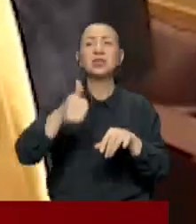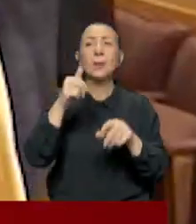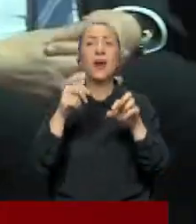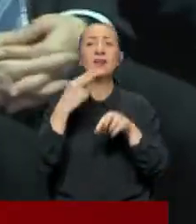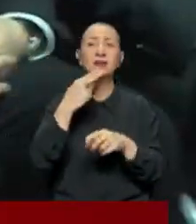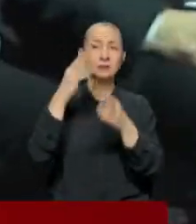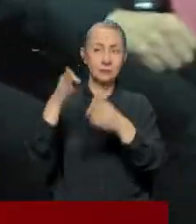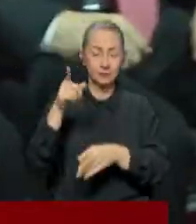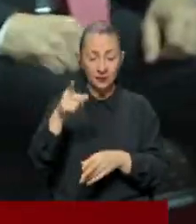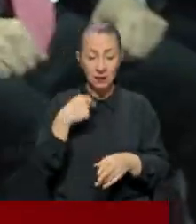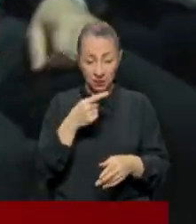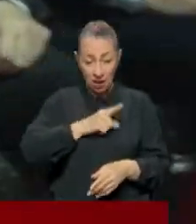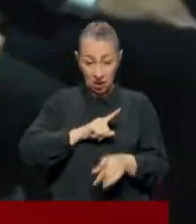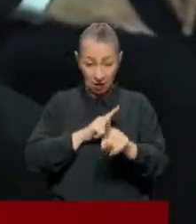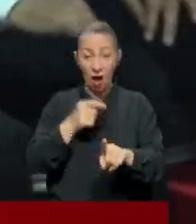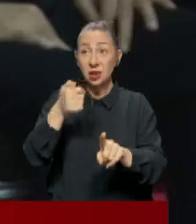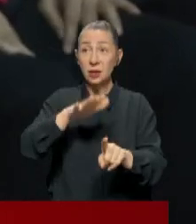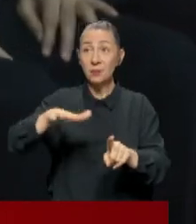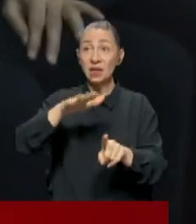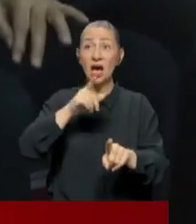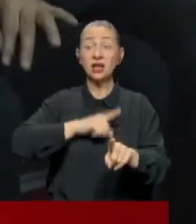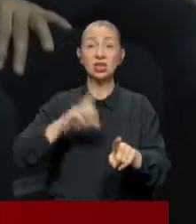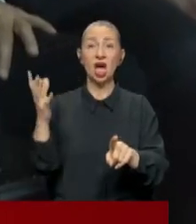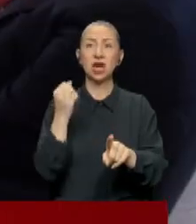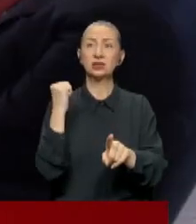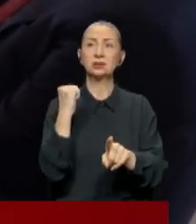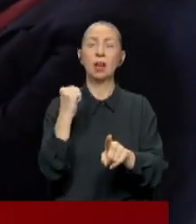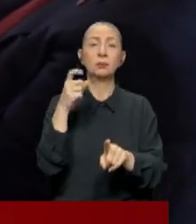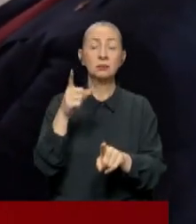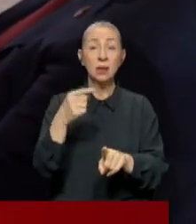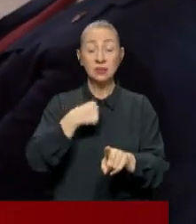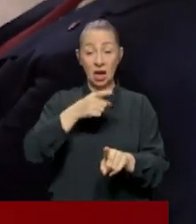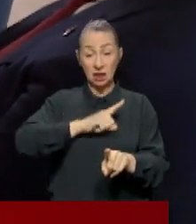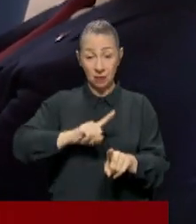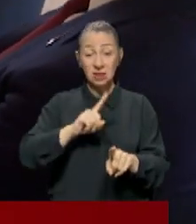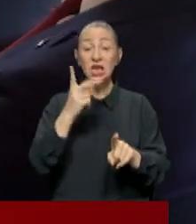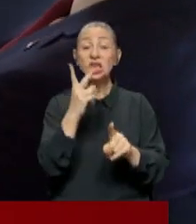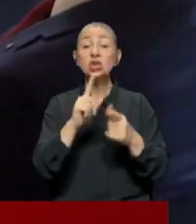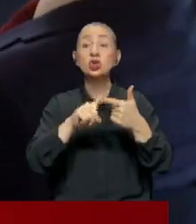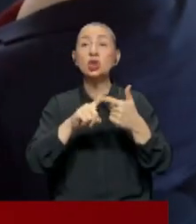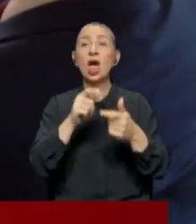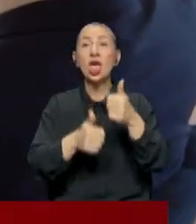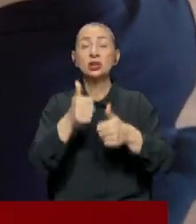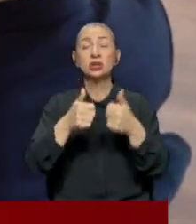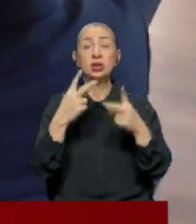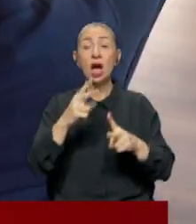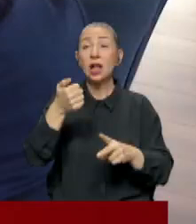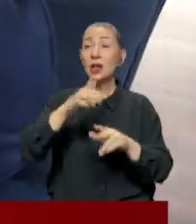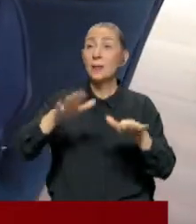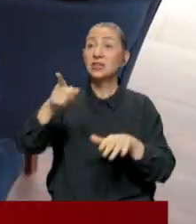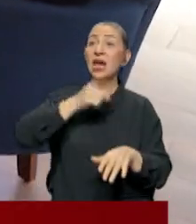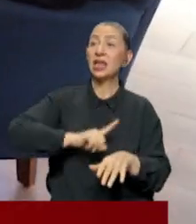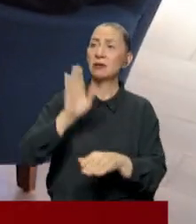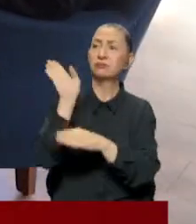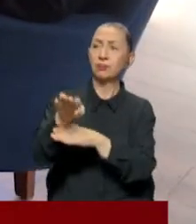Buldan'dan geldi. Çıkaracağımız aday altılı masanın adayından daha kapsayıcı. Bizim adayımız ikinci turda da yarışabilir. Altılı masanın